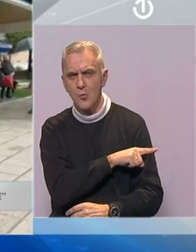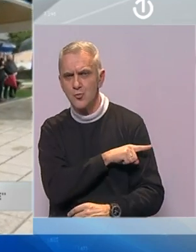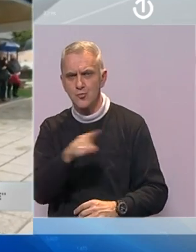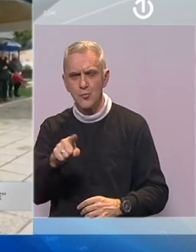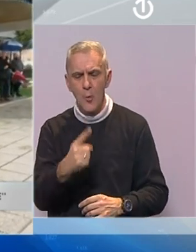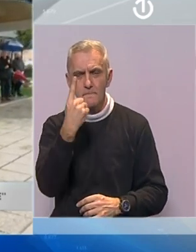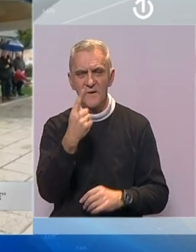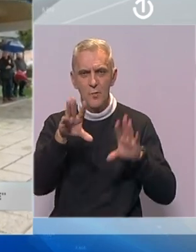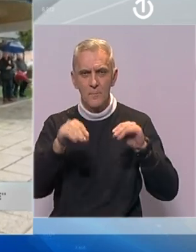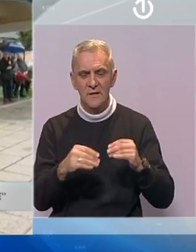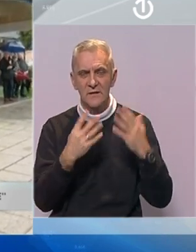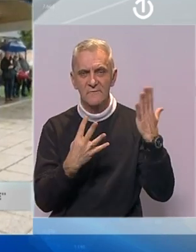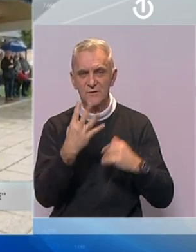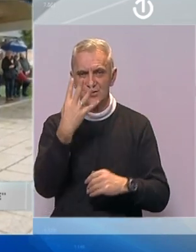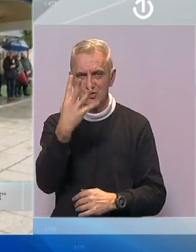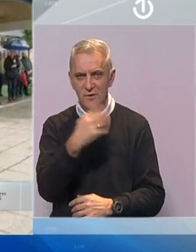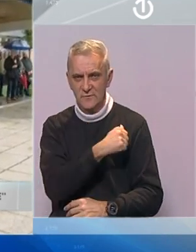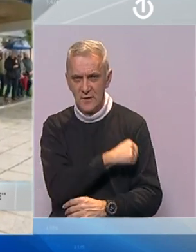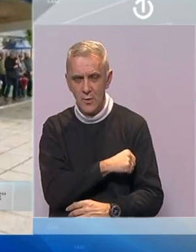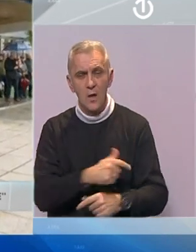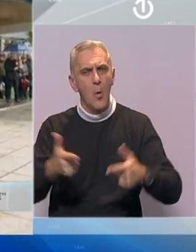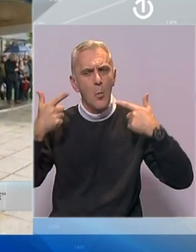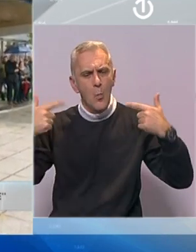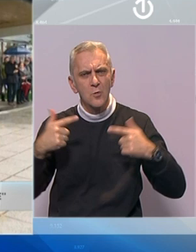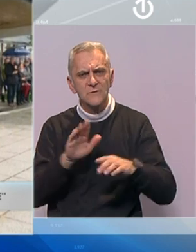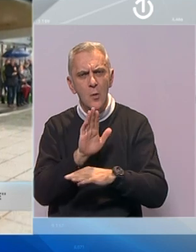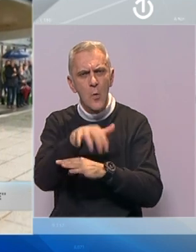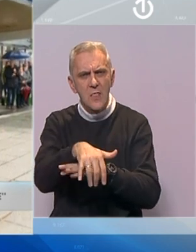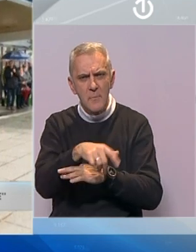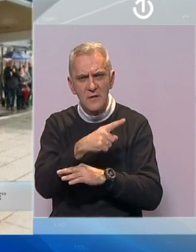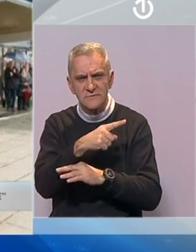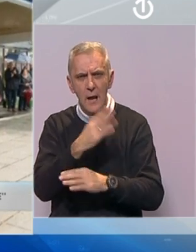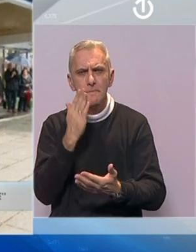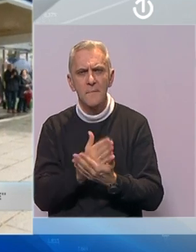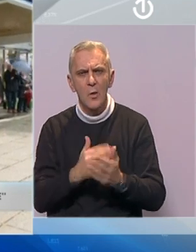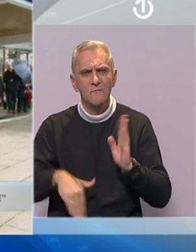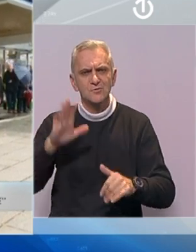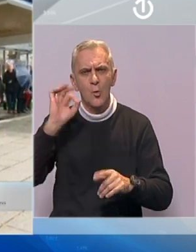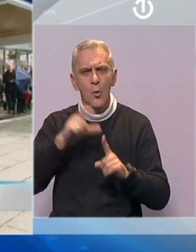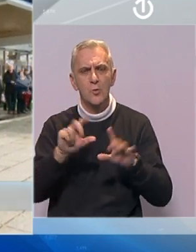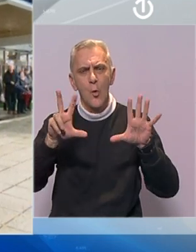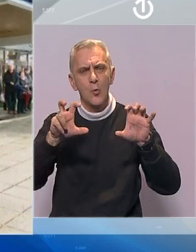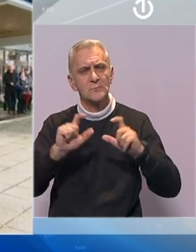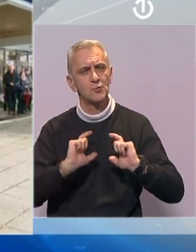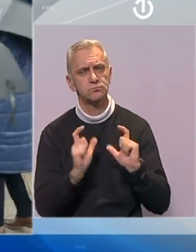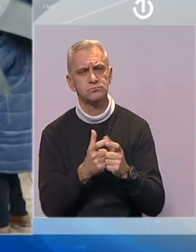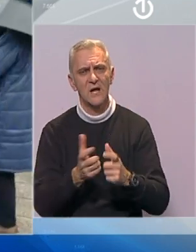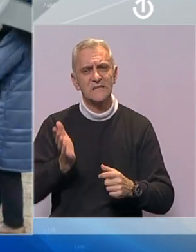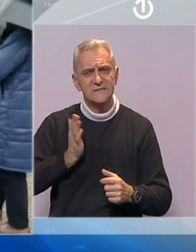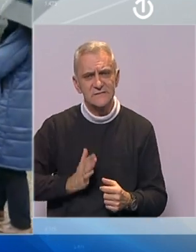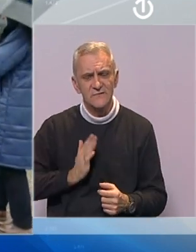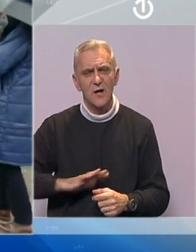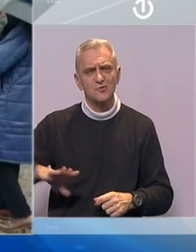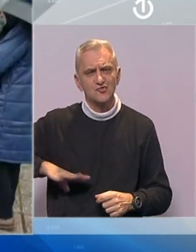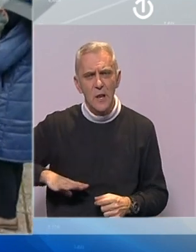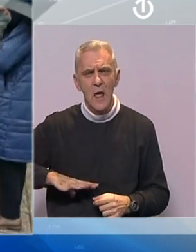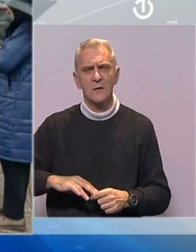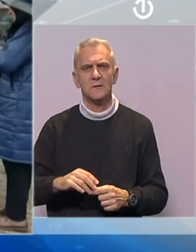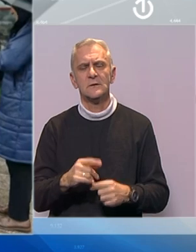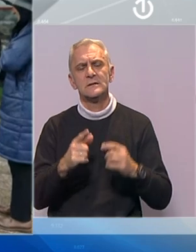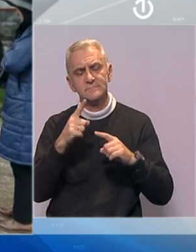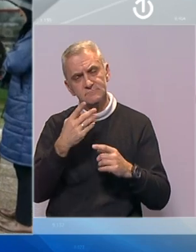raspuštanja 1. marta 1994. u muzeju u Jablanici bilo je više od 800 zarobljenih vojnika, civila,